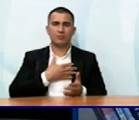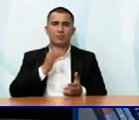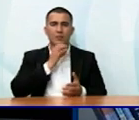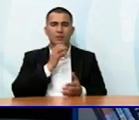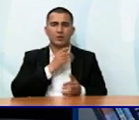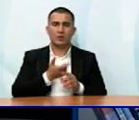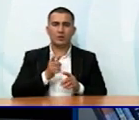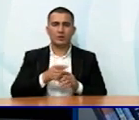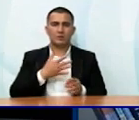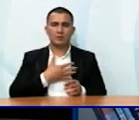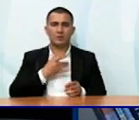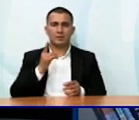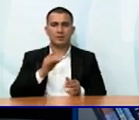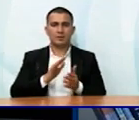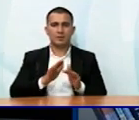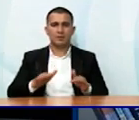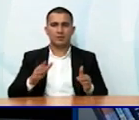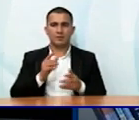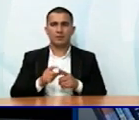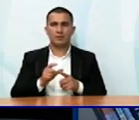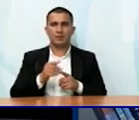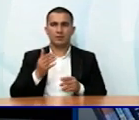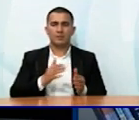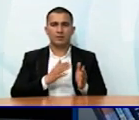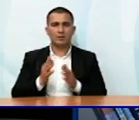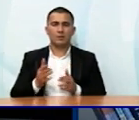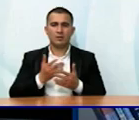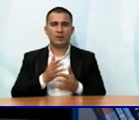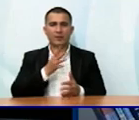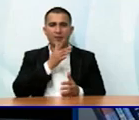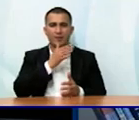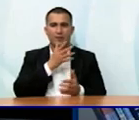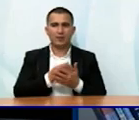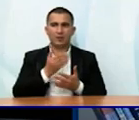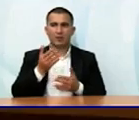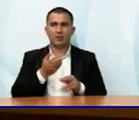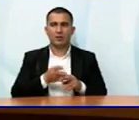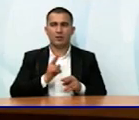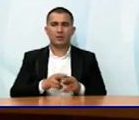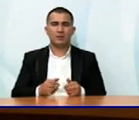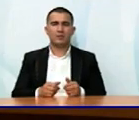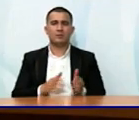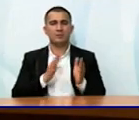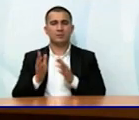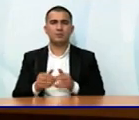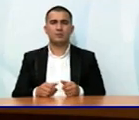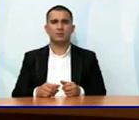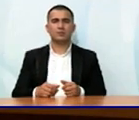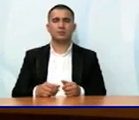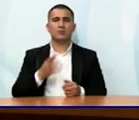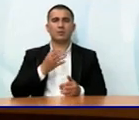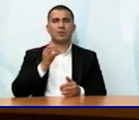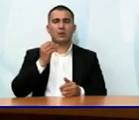bolam hikoyasining muallif ekanligi ishora qilyapmiz. Keyingi suratda vaqt she'riga, soat rasmi bilan, keyingisida